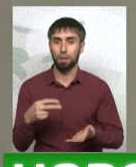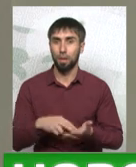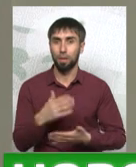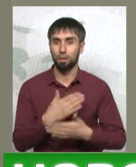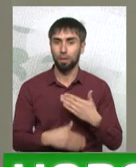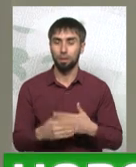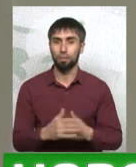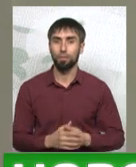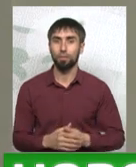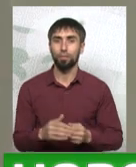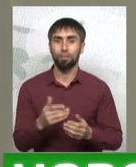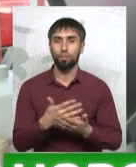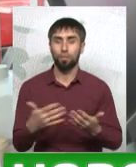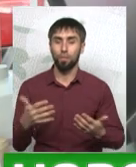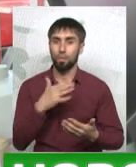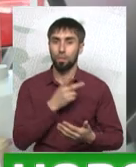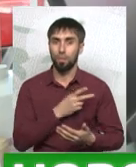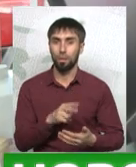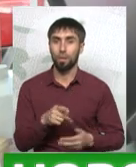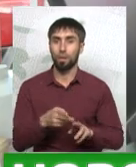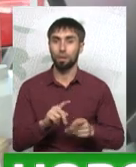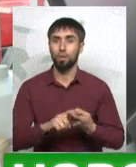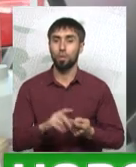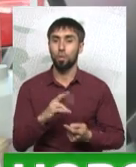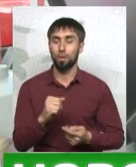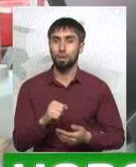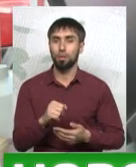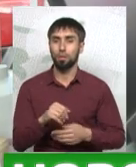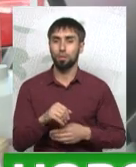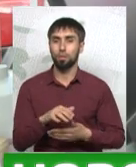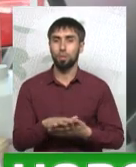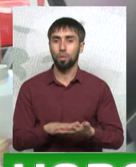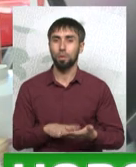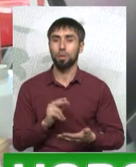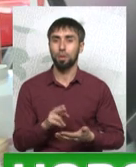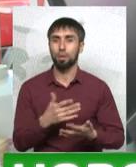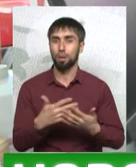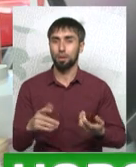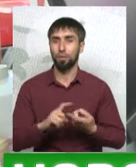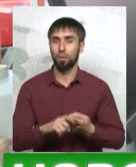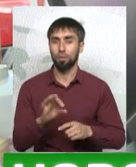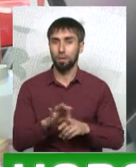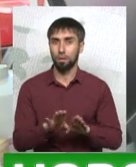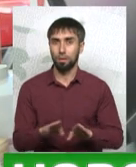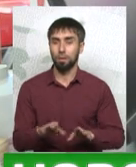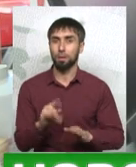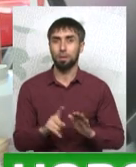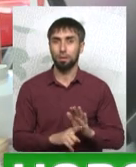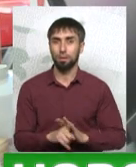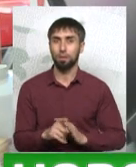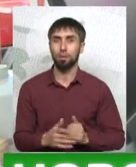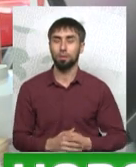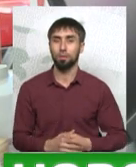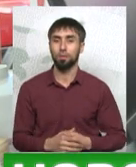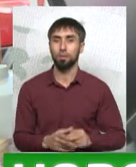инвалидами, десятки тысяч погибли. Эта инфекция, она протекает, как и другие инфекционные заболевания изначально. Вот,